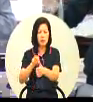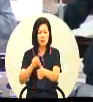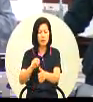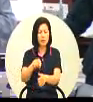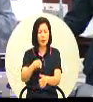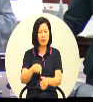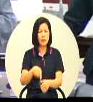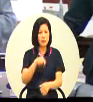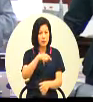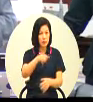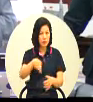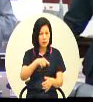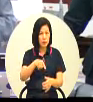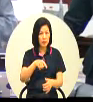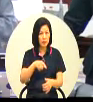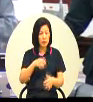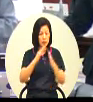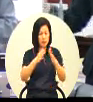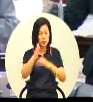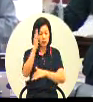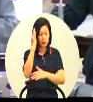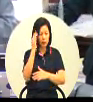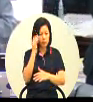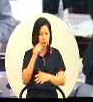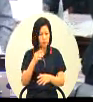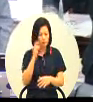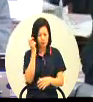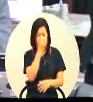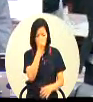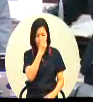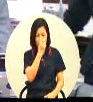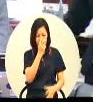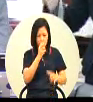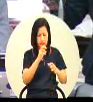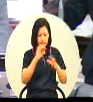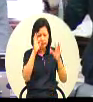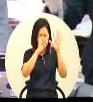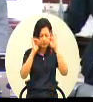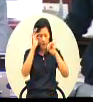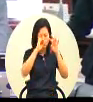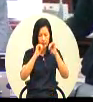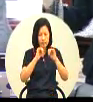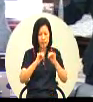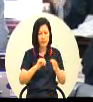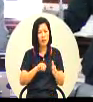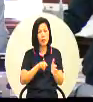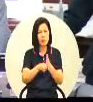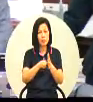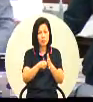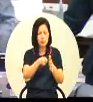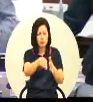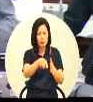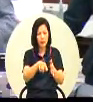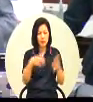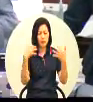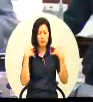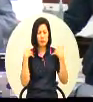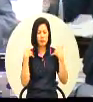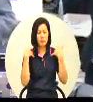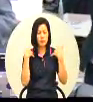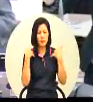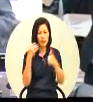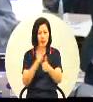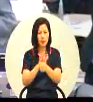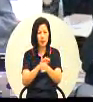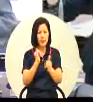府应该要深入去调查。 对，可以。 应该要成立一个专责小组来帮助这些选民渡过难关啊。 有。